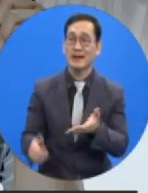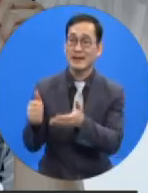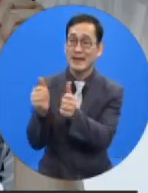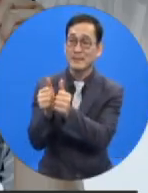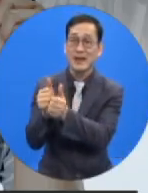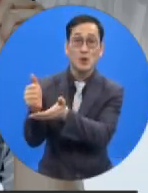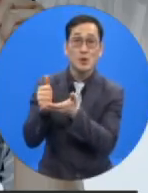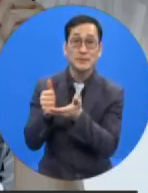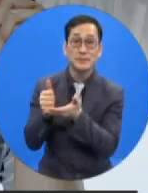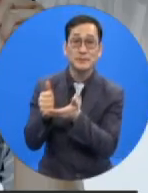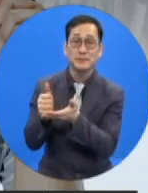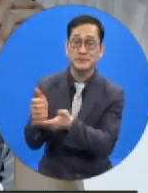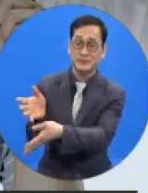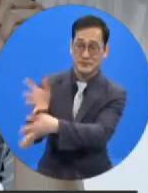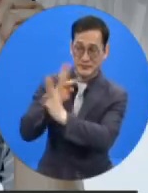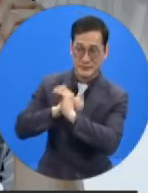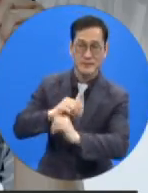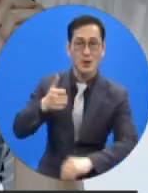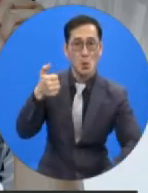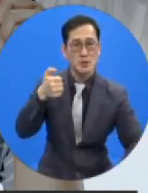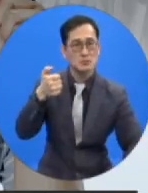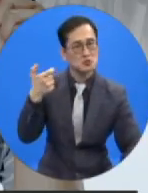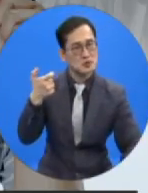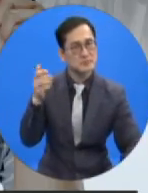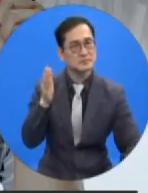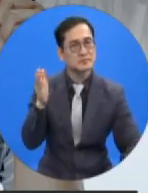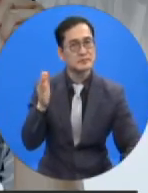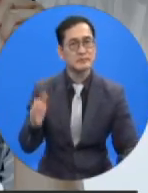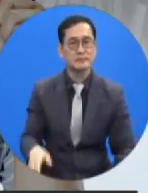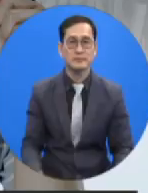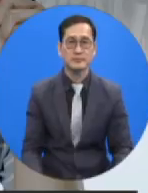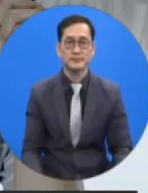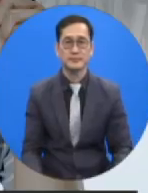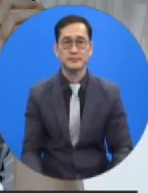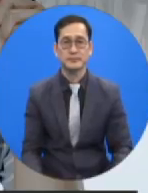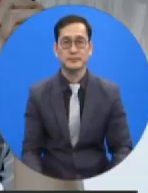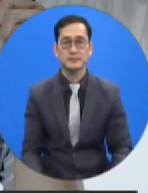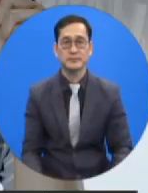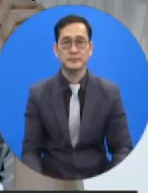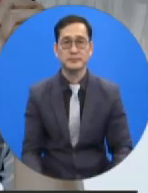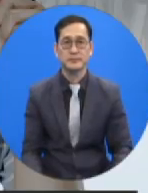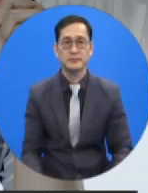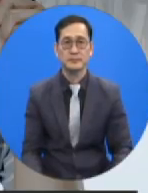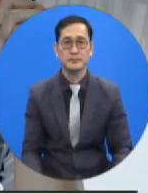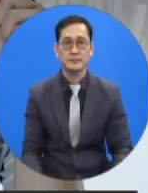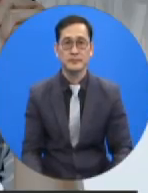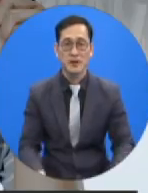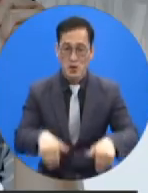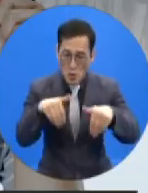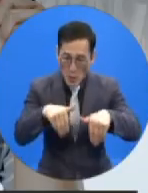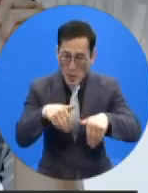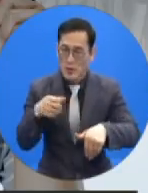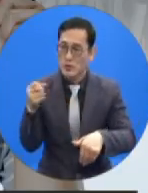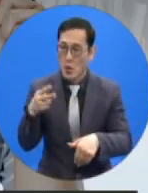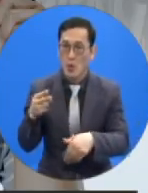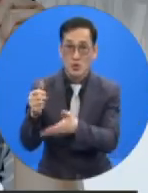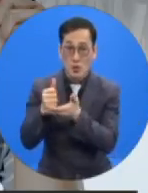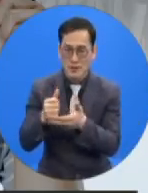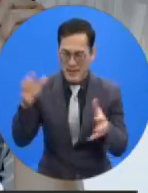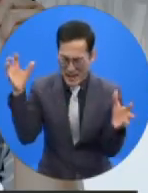손님들이 50명이 된다. 60명은 된다는 겁니다. 당일 종업원 손님 등 총 500여 명. 엄청난 규모의